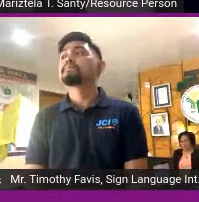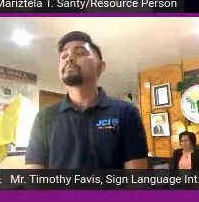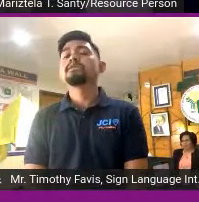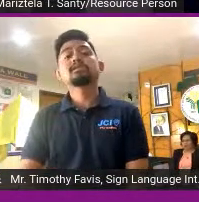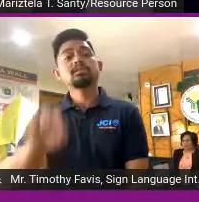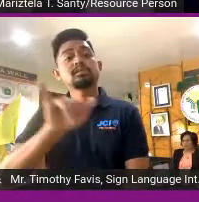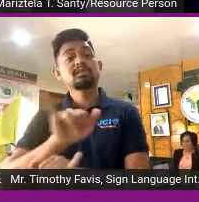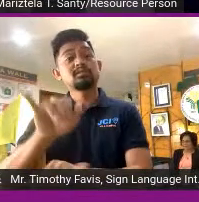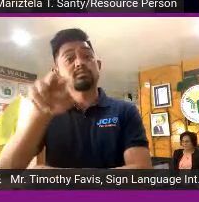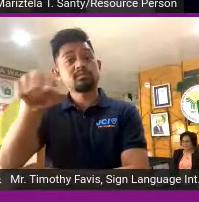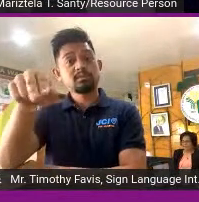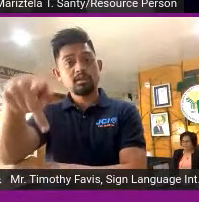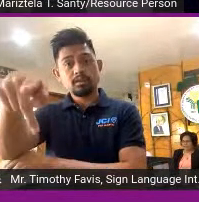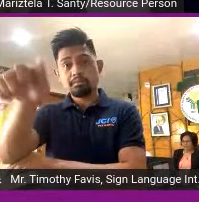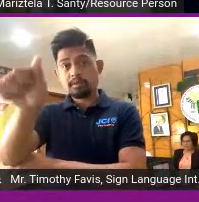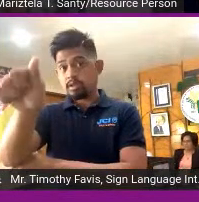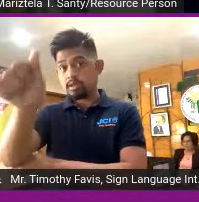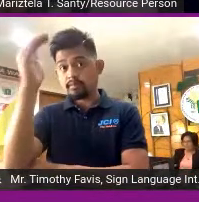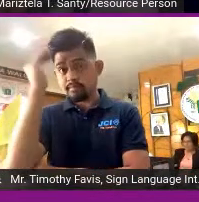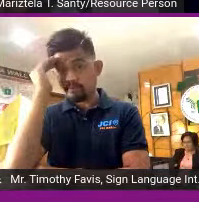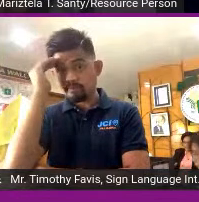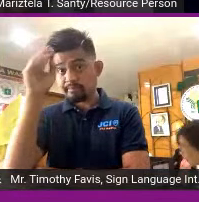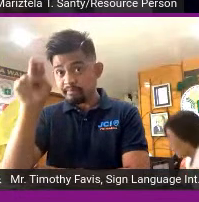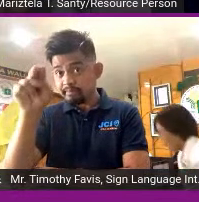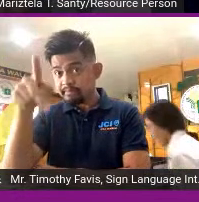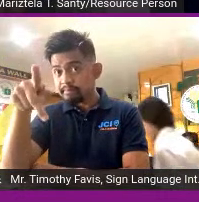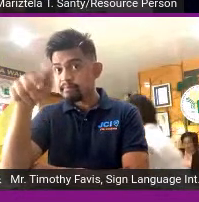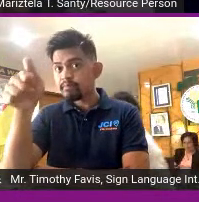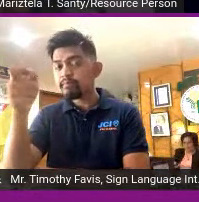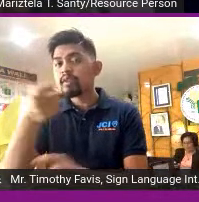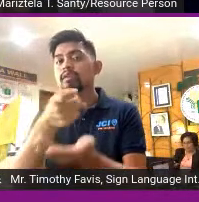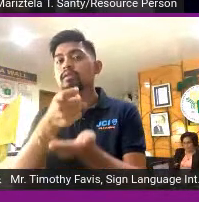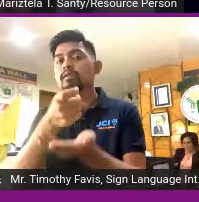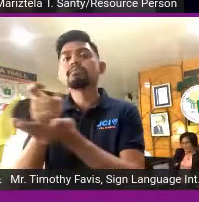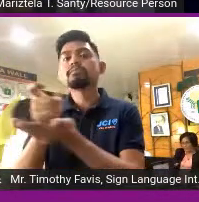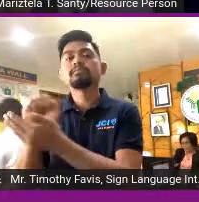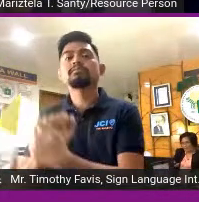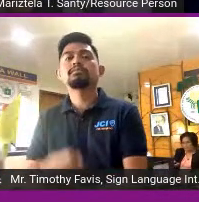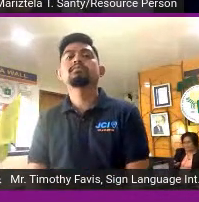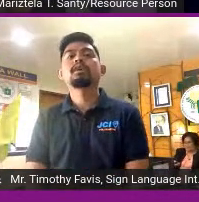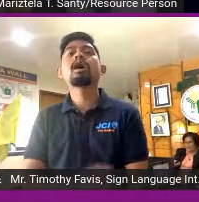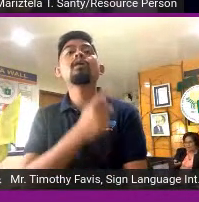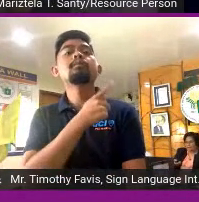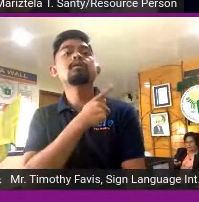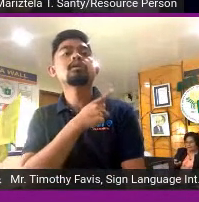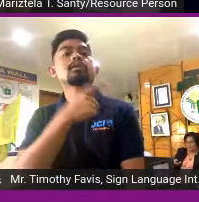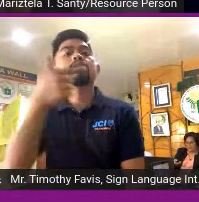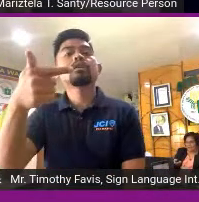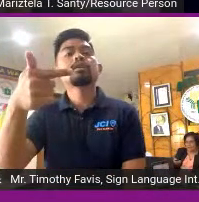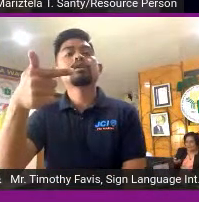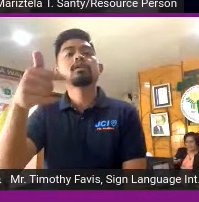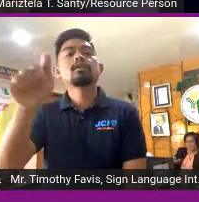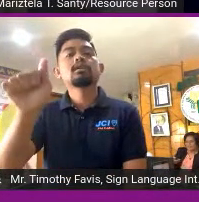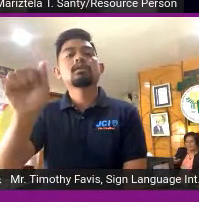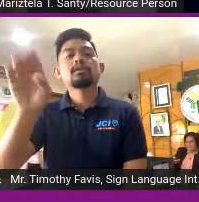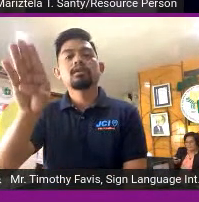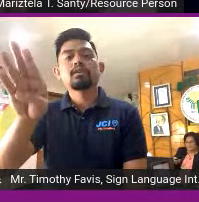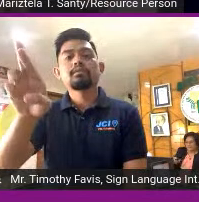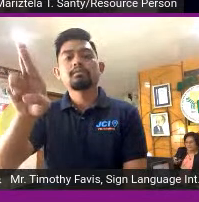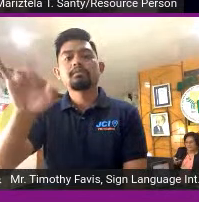militanting group, sumama na rin in 1970s. You have the Gabriela de Abanci Pinay. In